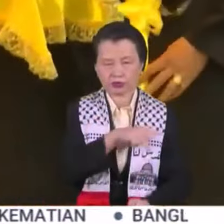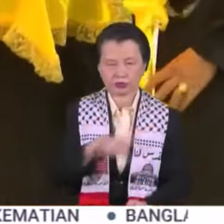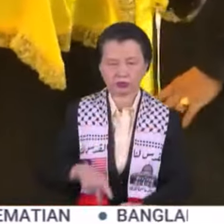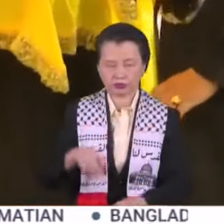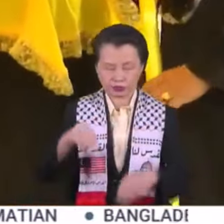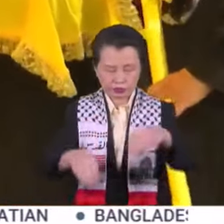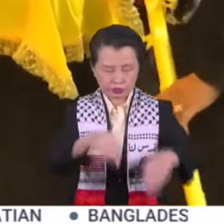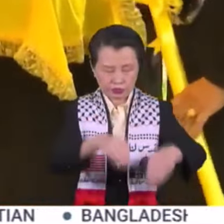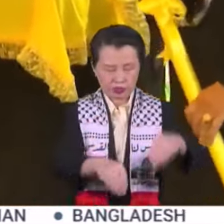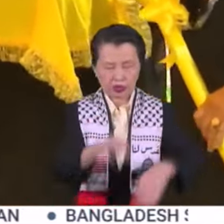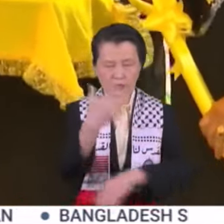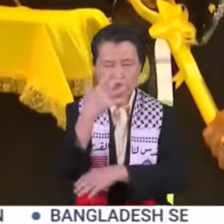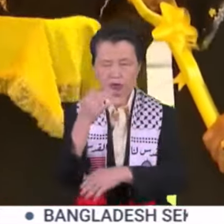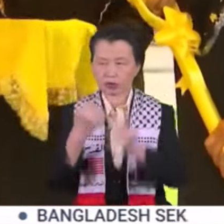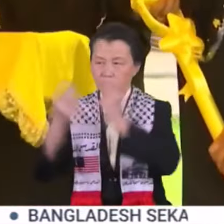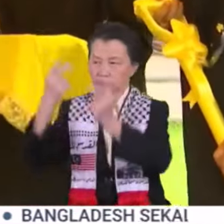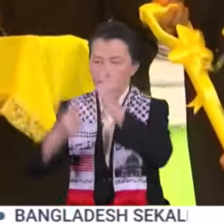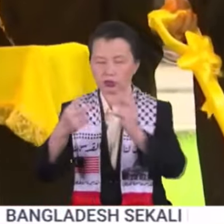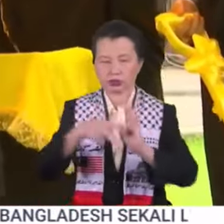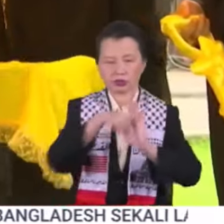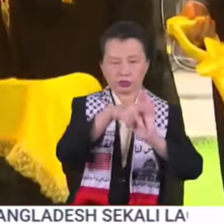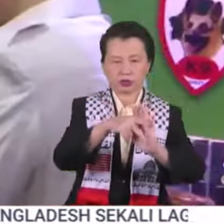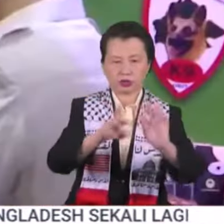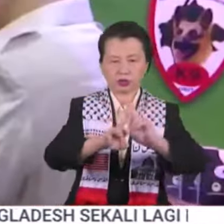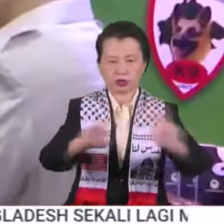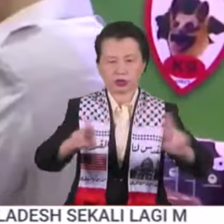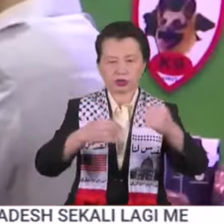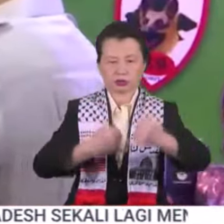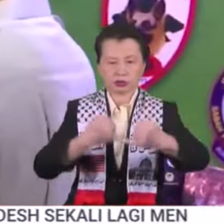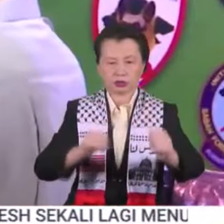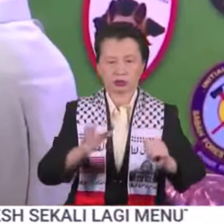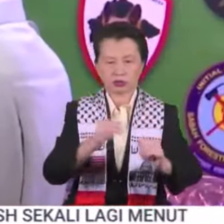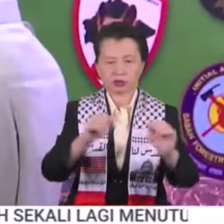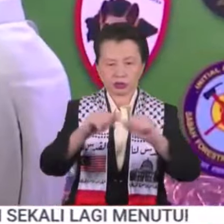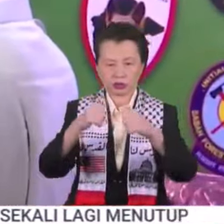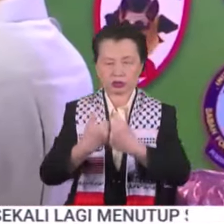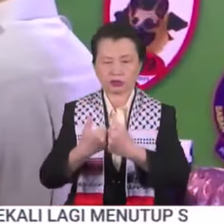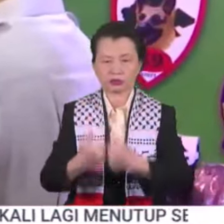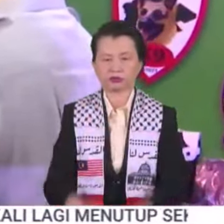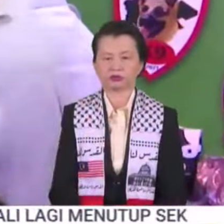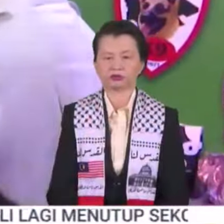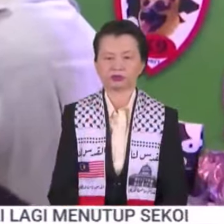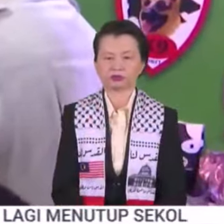acara penanaman pokok dan melawat pameran yang disediakan jabatan serta agensi terlibat.